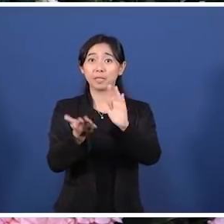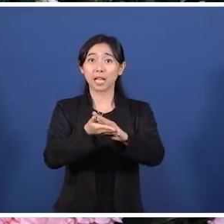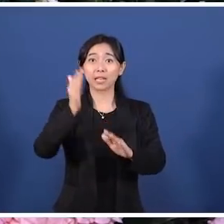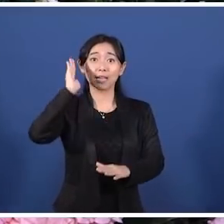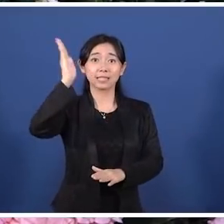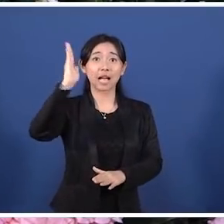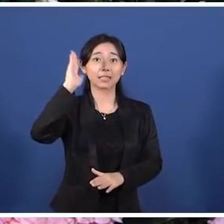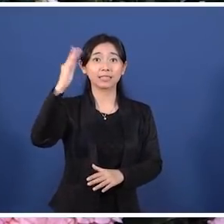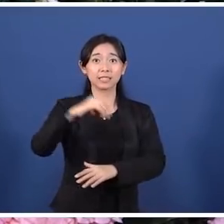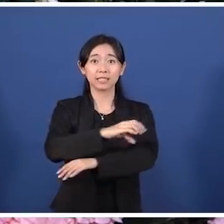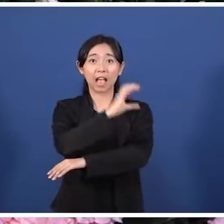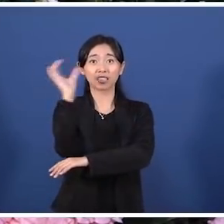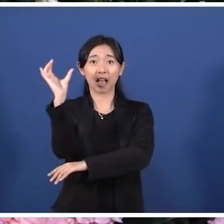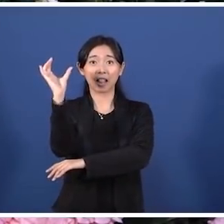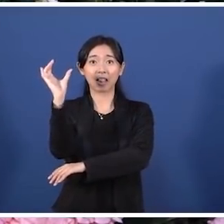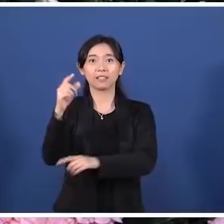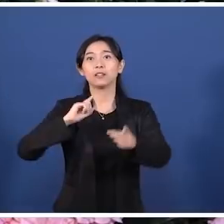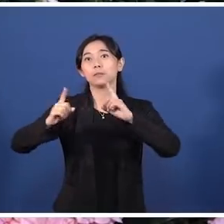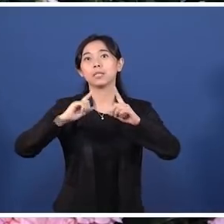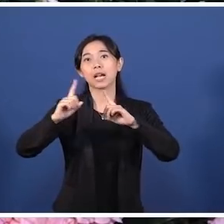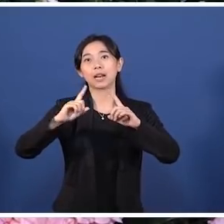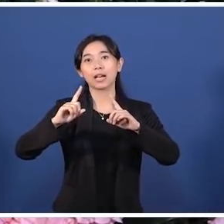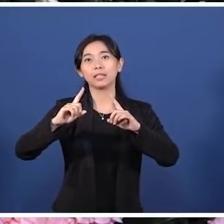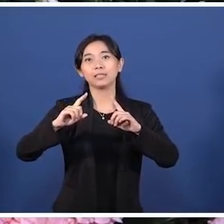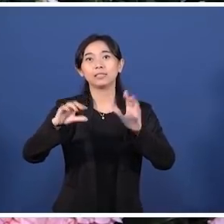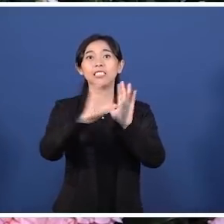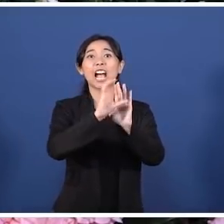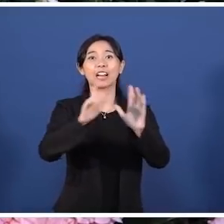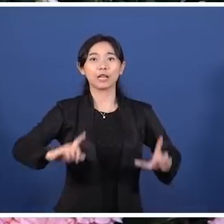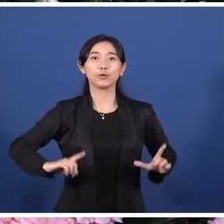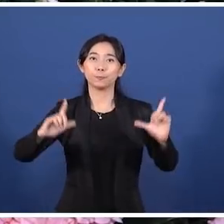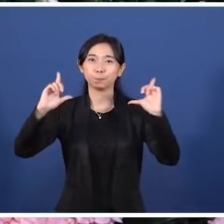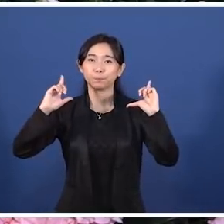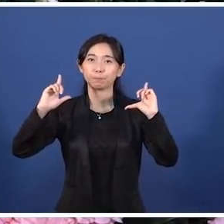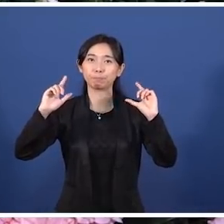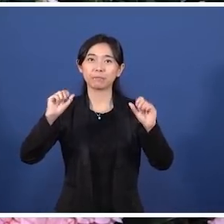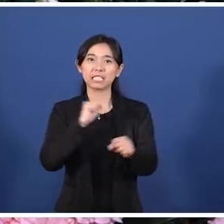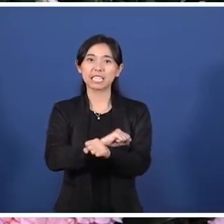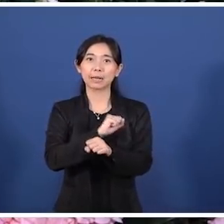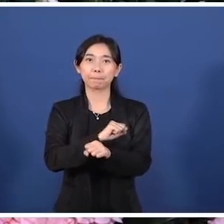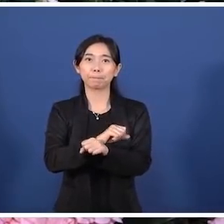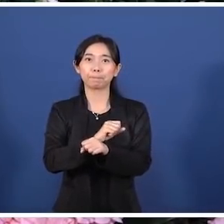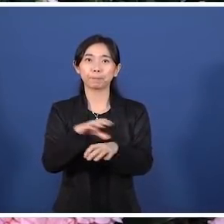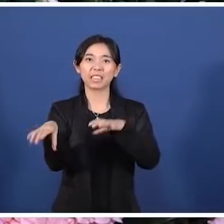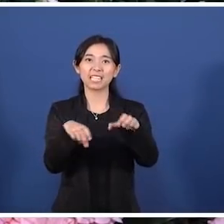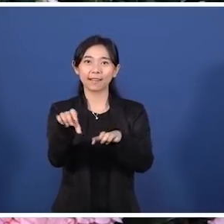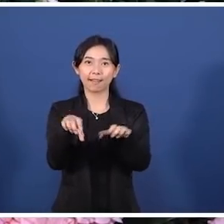Menjadi saksi Natal berbicara mengenai sebuah sikap, berbicara mengenai sebuah